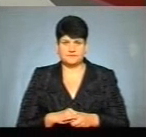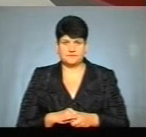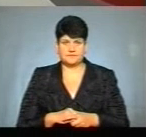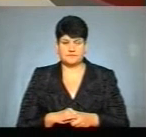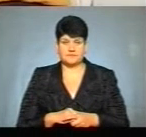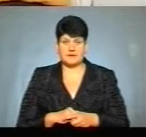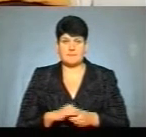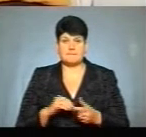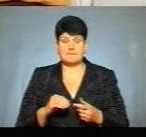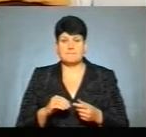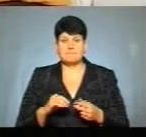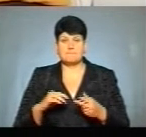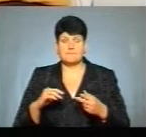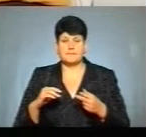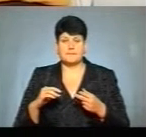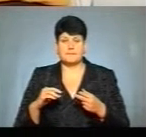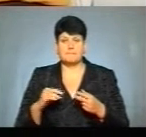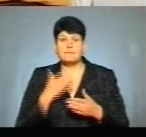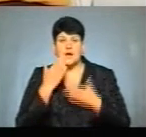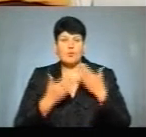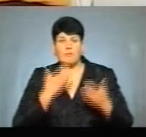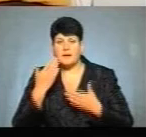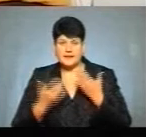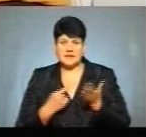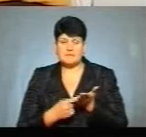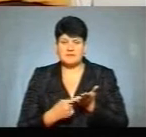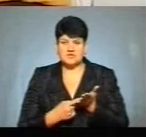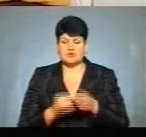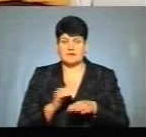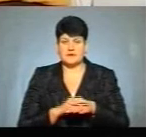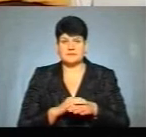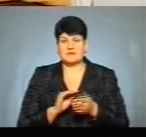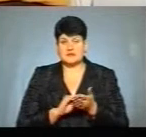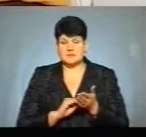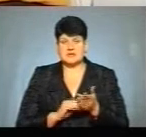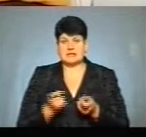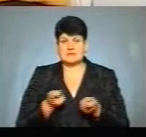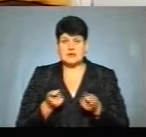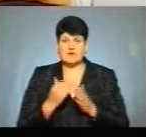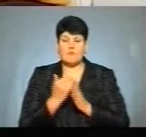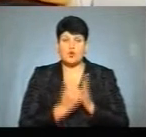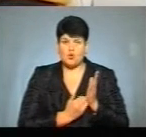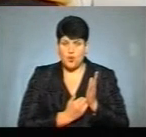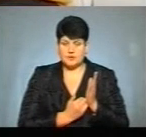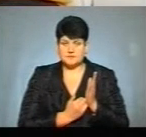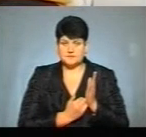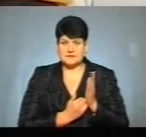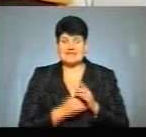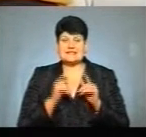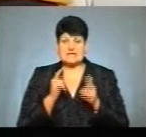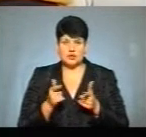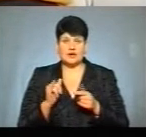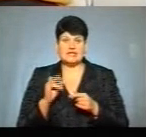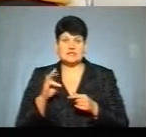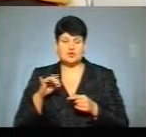при встановленні факту, при опитуванні, при підтвердженні працівники поліції складуть адміністративний протокол, згідно